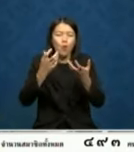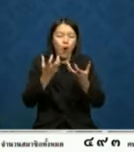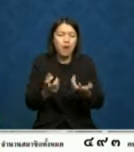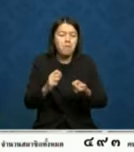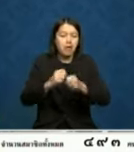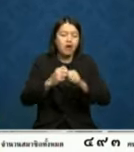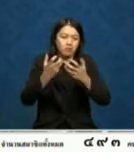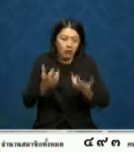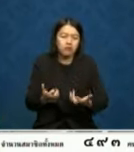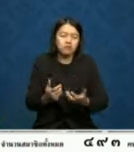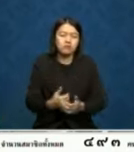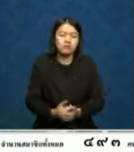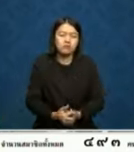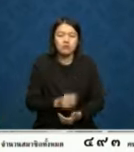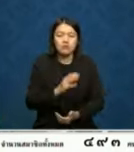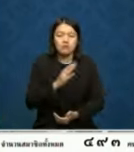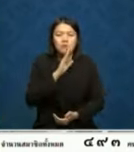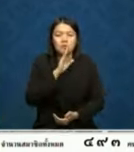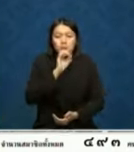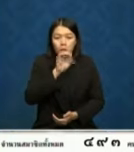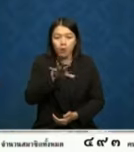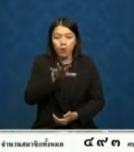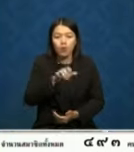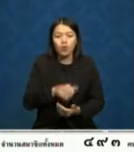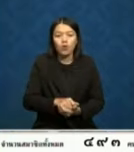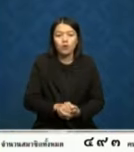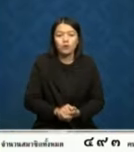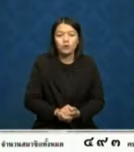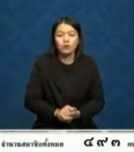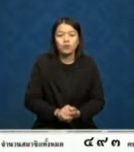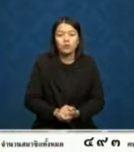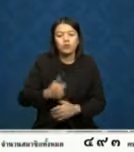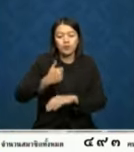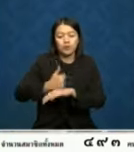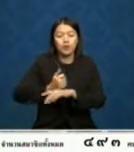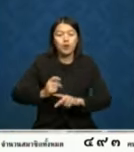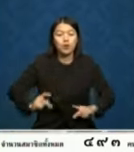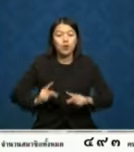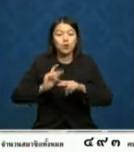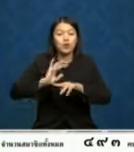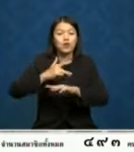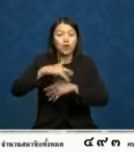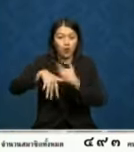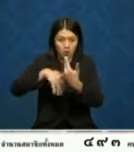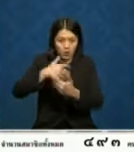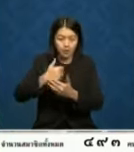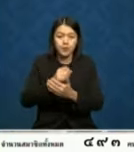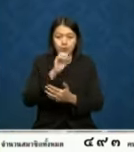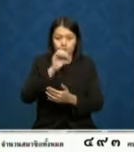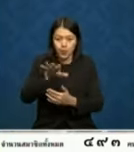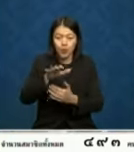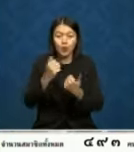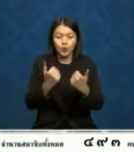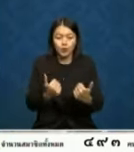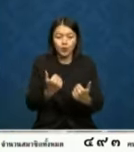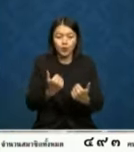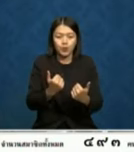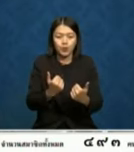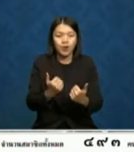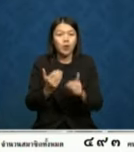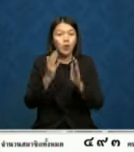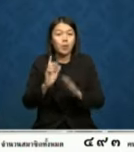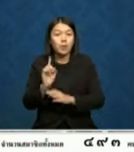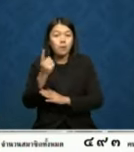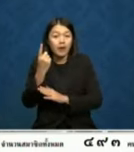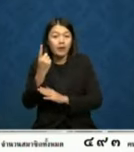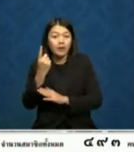ตามลำดับเพราะฉะนั้นผมอยากจะสื่อสารไปถึงผู้บริหารของกระทรวงทรัพยากรธรรมชาติและสิ่งแวดล้อมวันนี้มีท่านใหม่